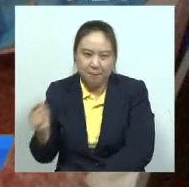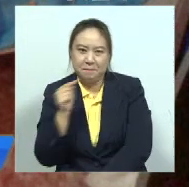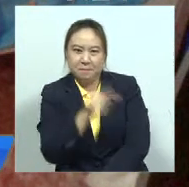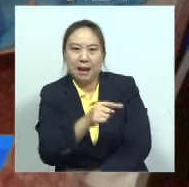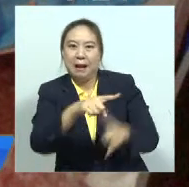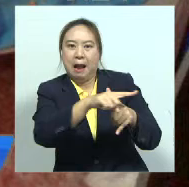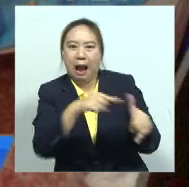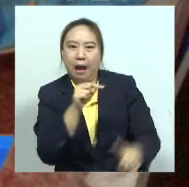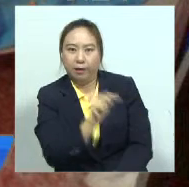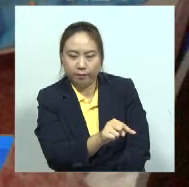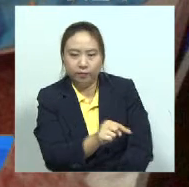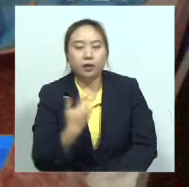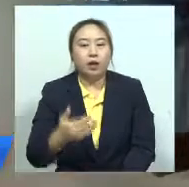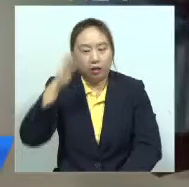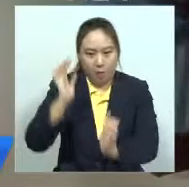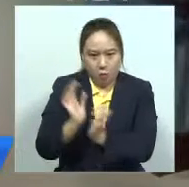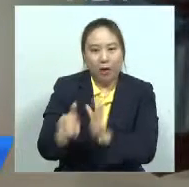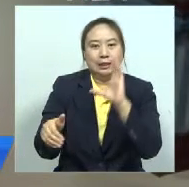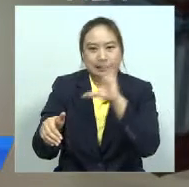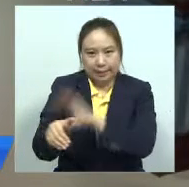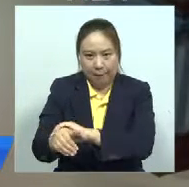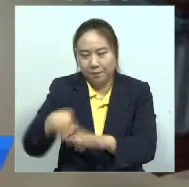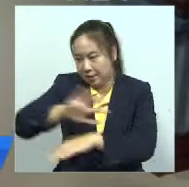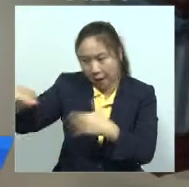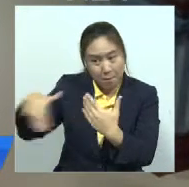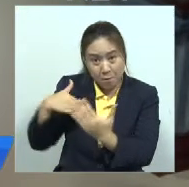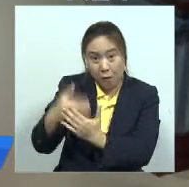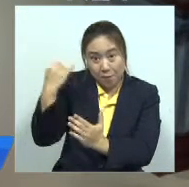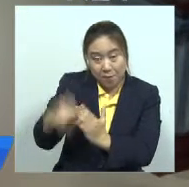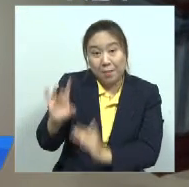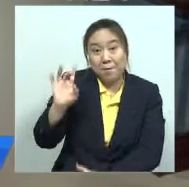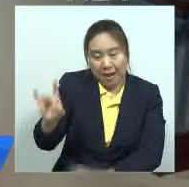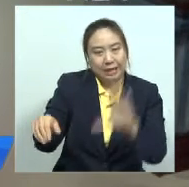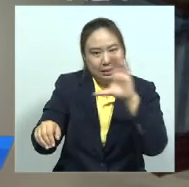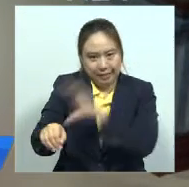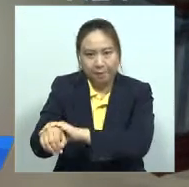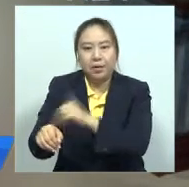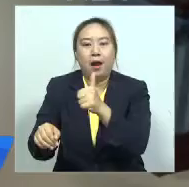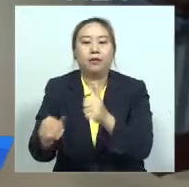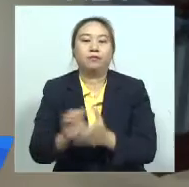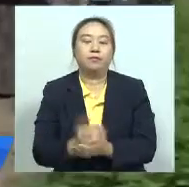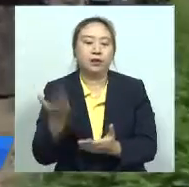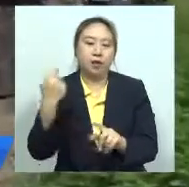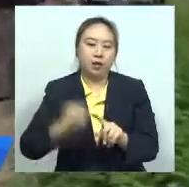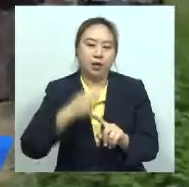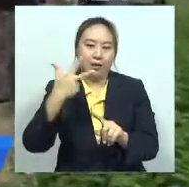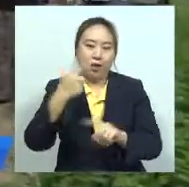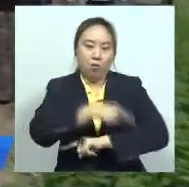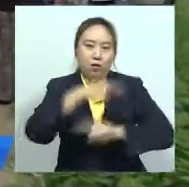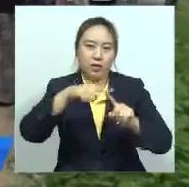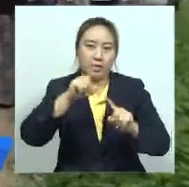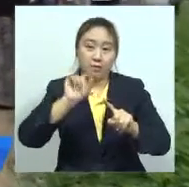ต่อมาทางเจ้าหน้าที่ตำรวจสามารถจับกุมผู้ที่ร่วมก่อเหตุได้ทั้งหมด8คนและเมื่อวันที่28มีนาค